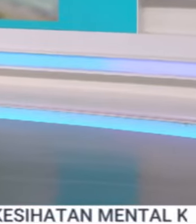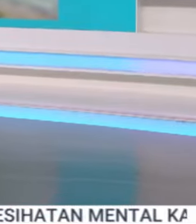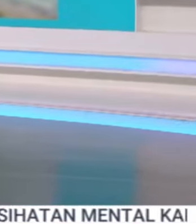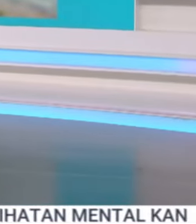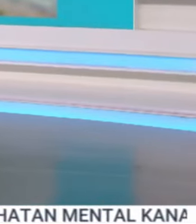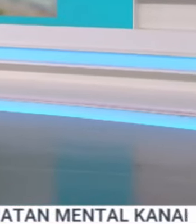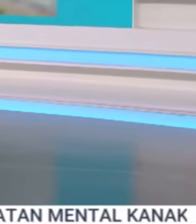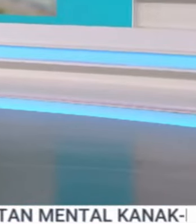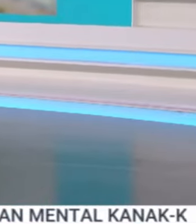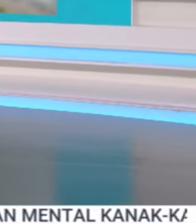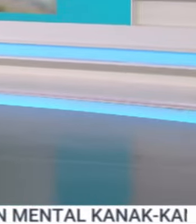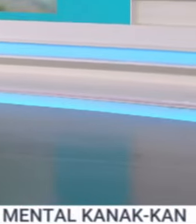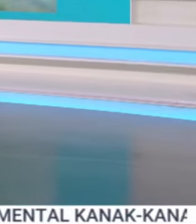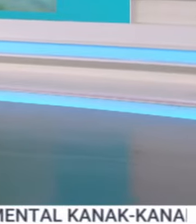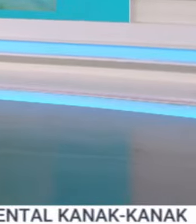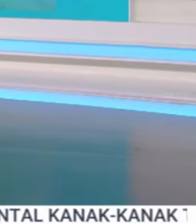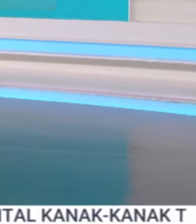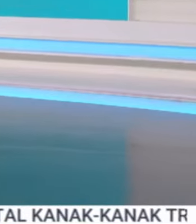langsung dari Sabah